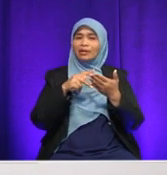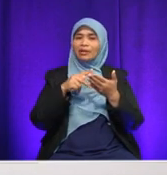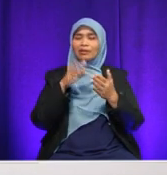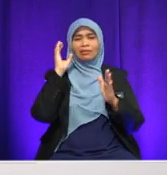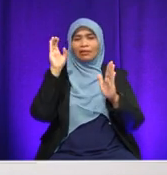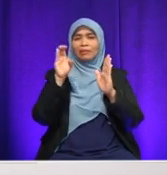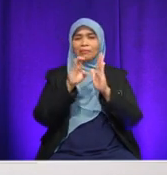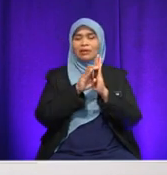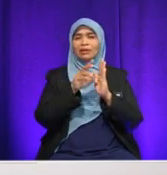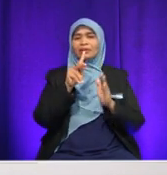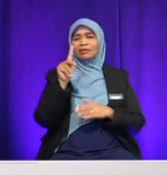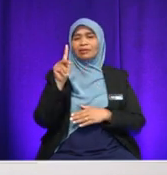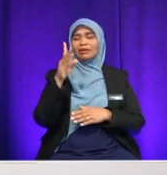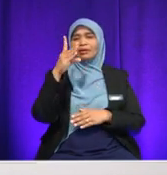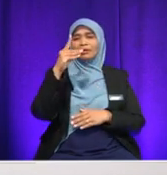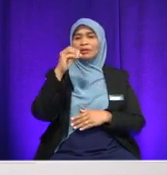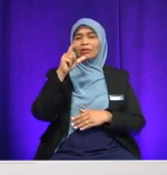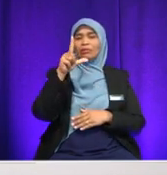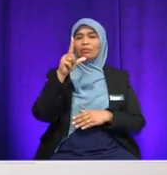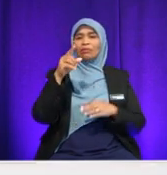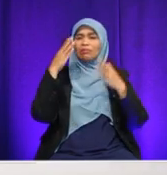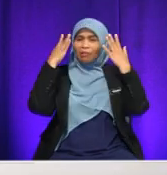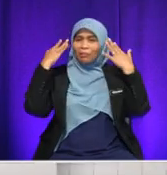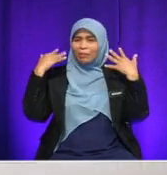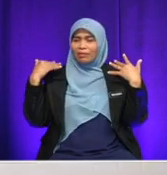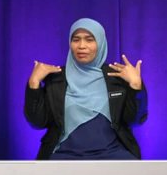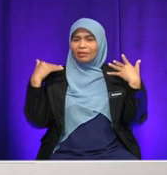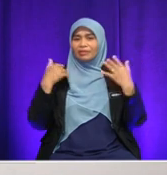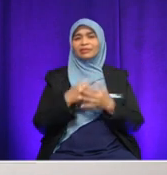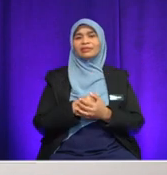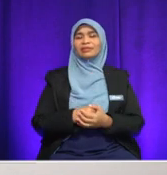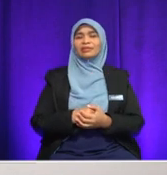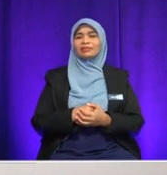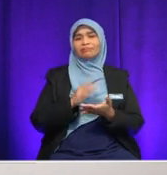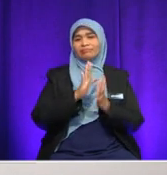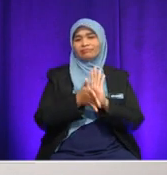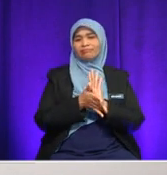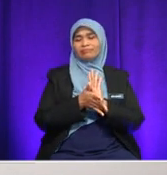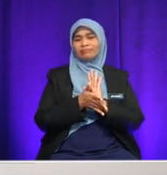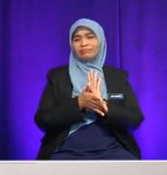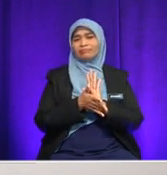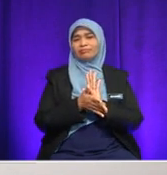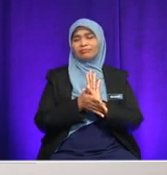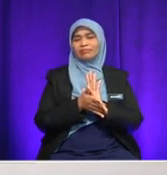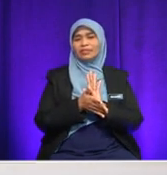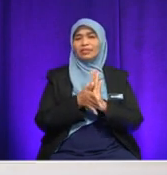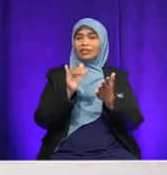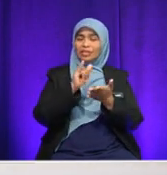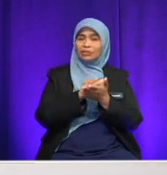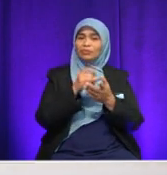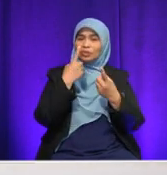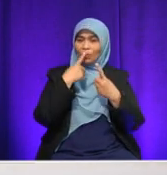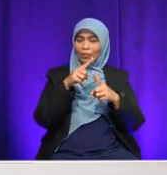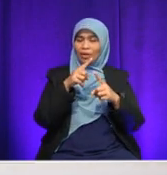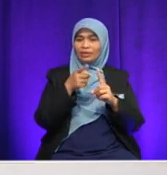dol ni rambut panjang, kusut masai, gerbal. Oh, okey. So, itu adalah jawapan